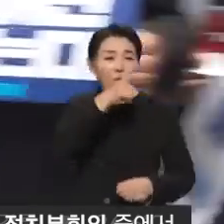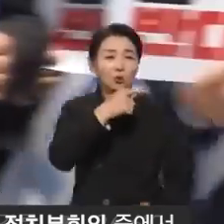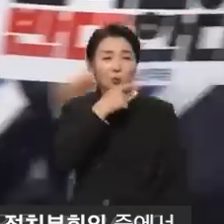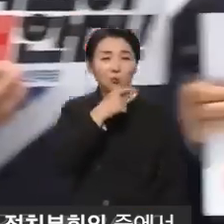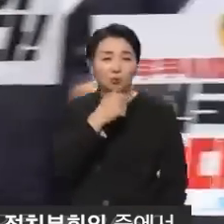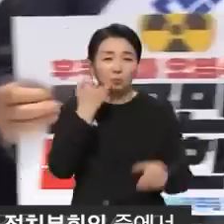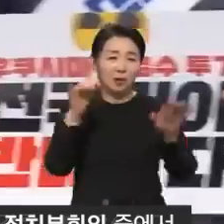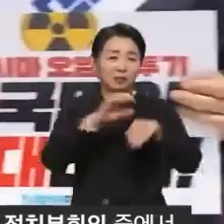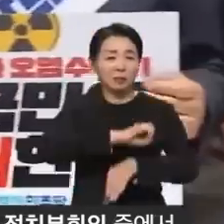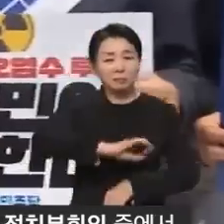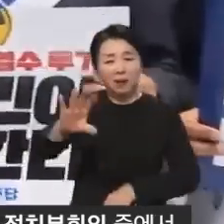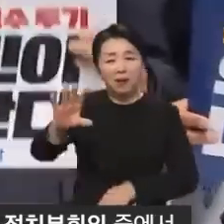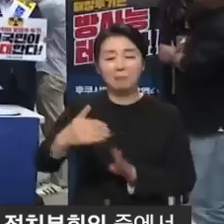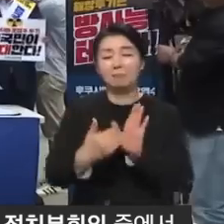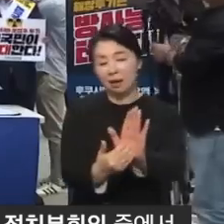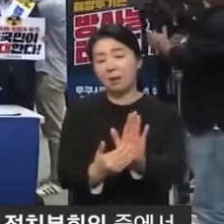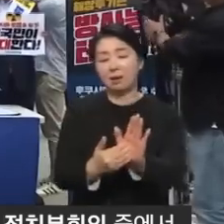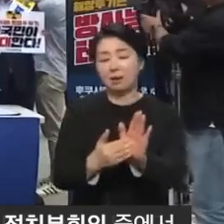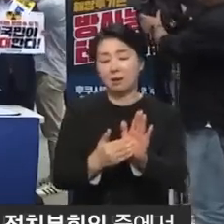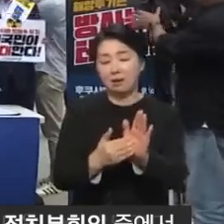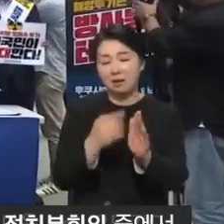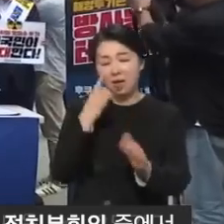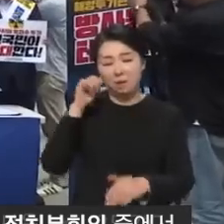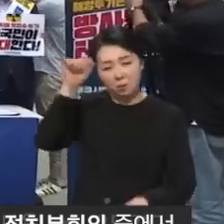해양 투기 저지하자.